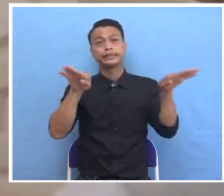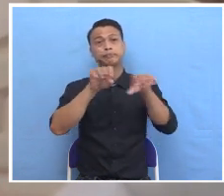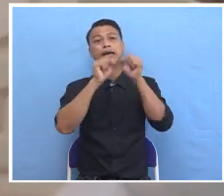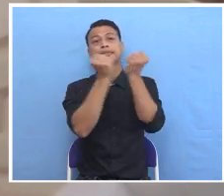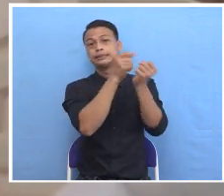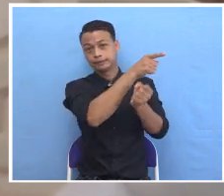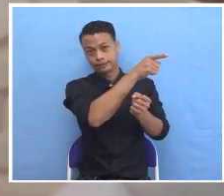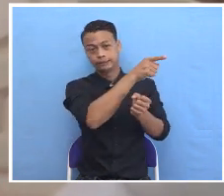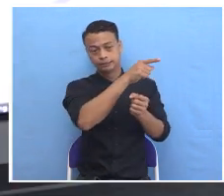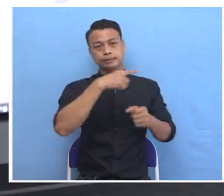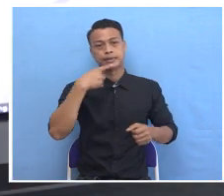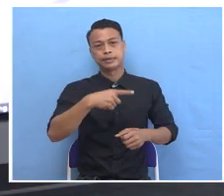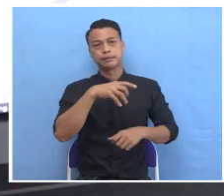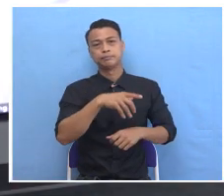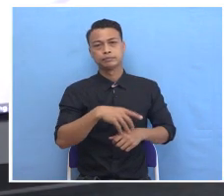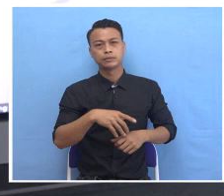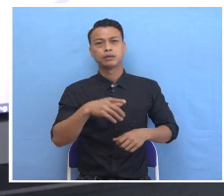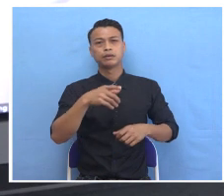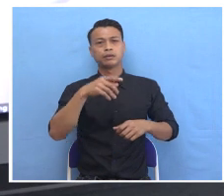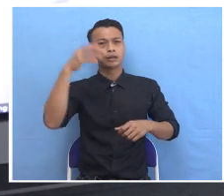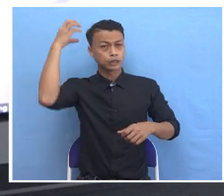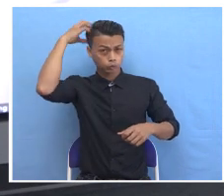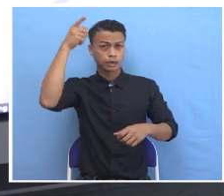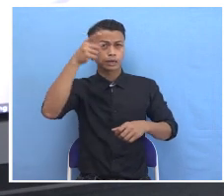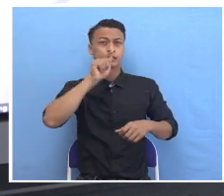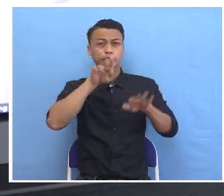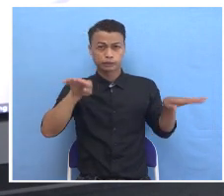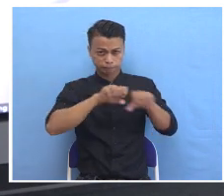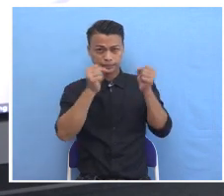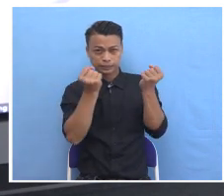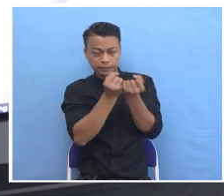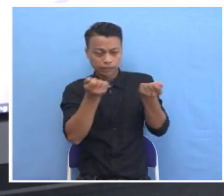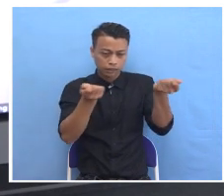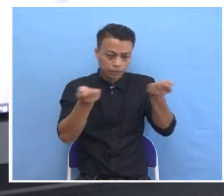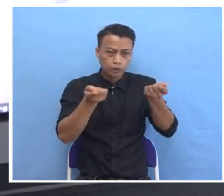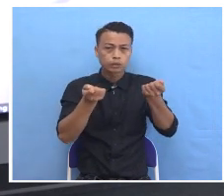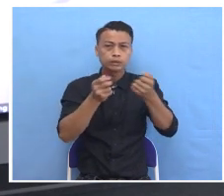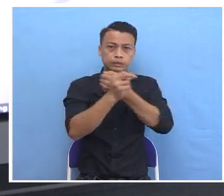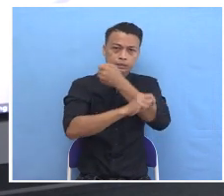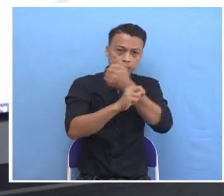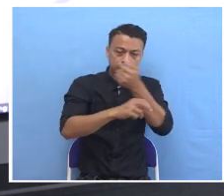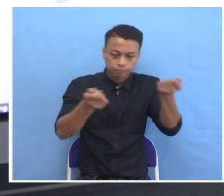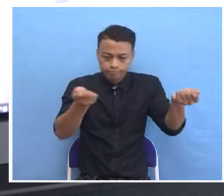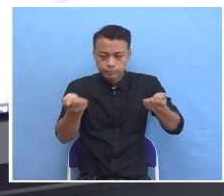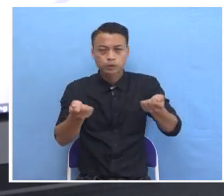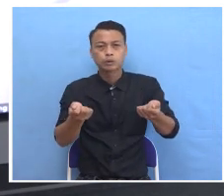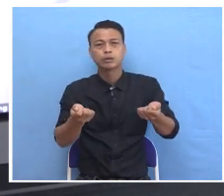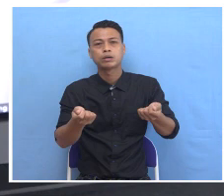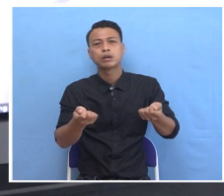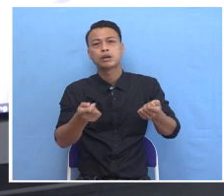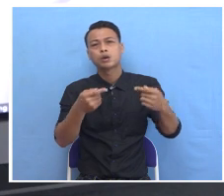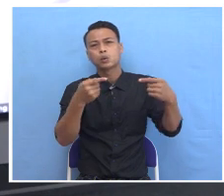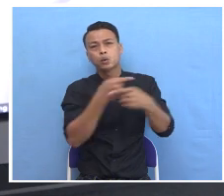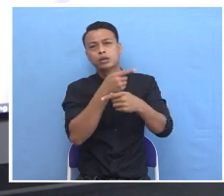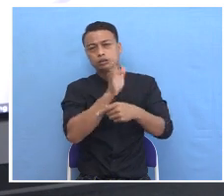Bono, Anaapati, Lonely Kaini, Lohan, the Lucasari, no Chinka from Chinka Nibo, Tarin let the sign in